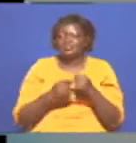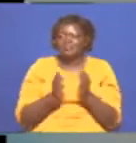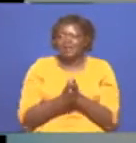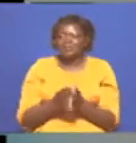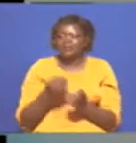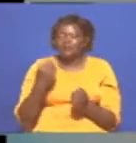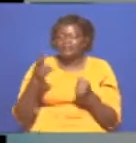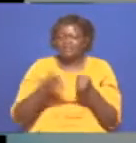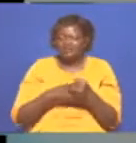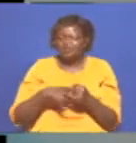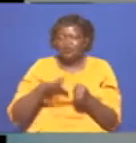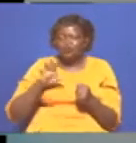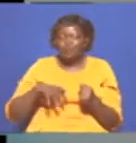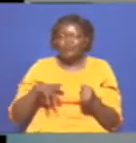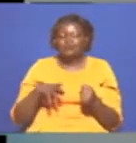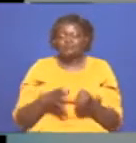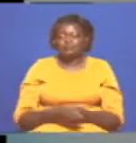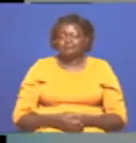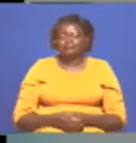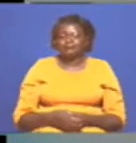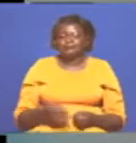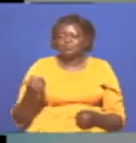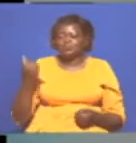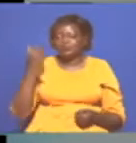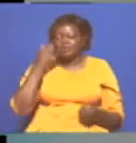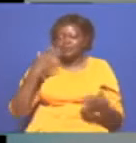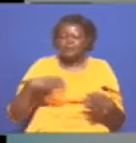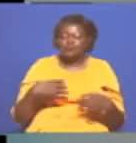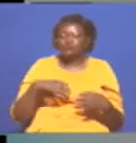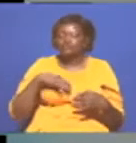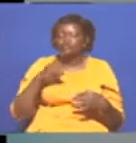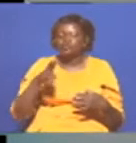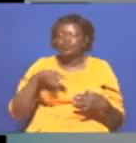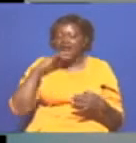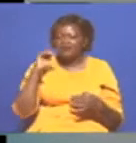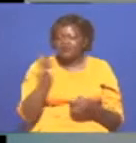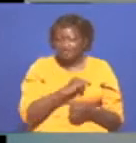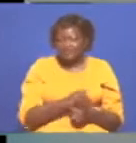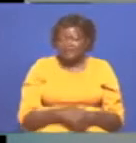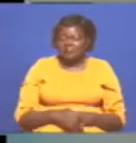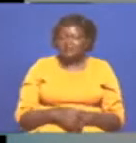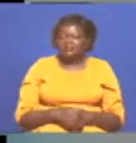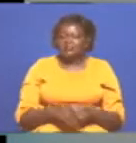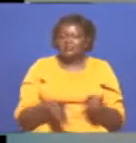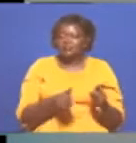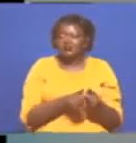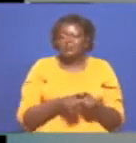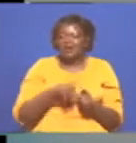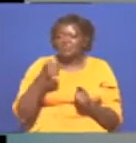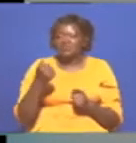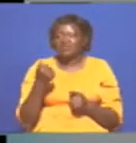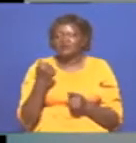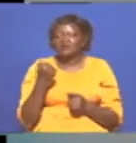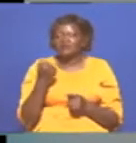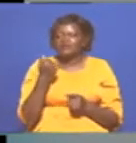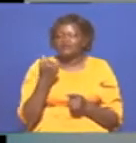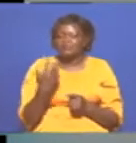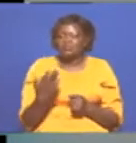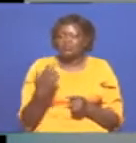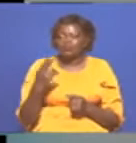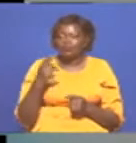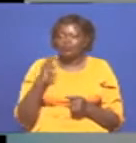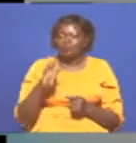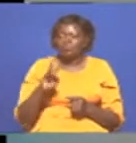47 ni wanawake. Wagonjwa wawili wameaga dunia kutokana na ugonjwa huo. Wakati huo huo, wagonjwa 542